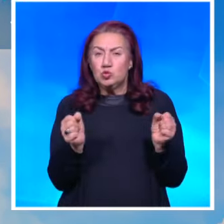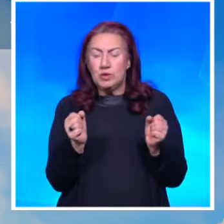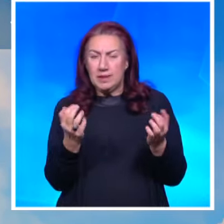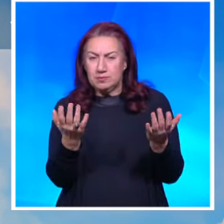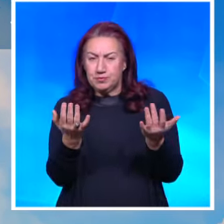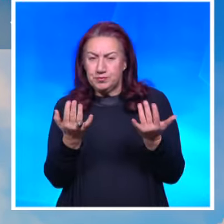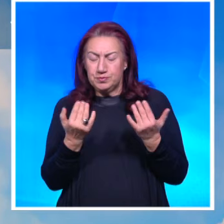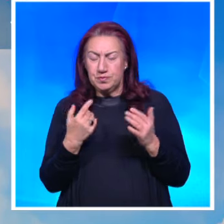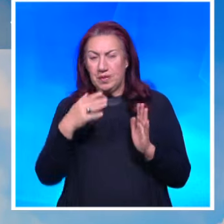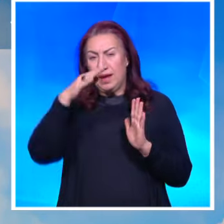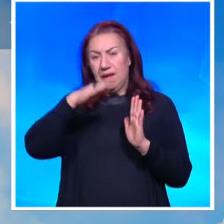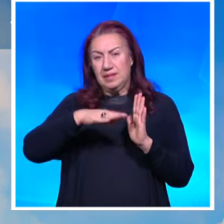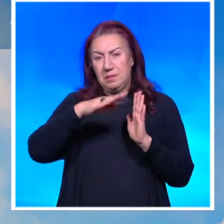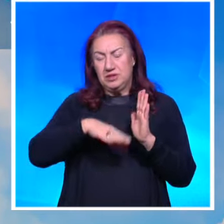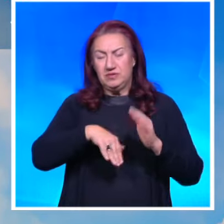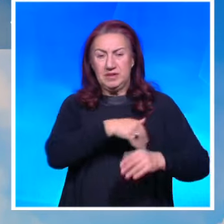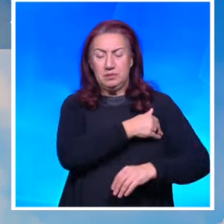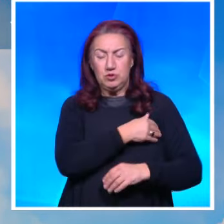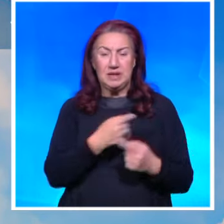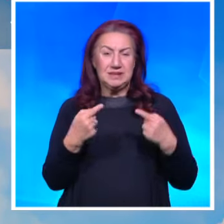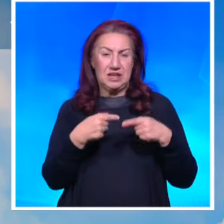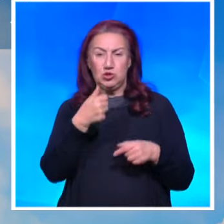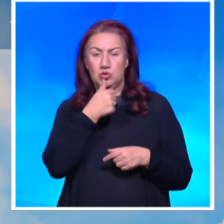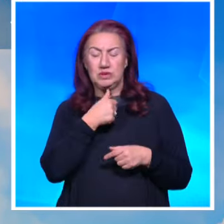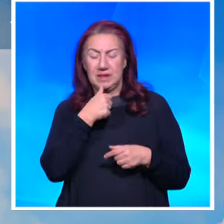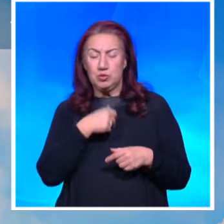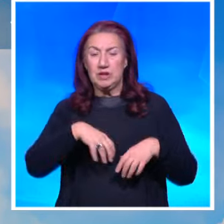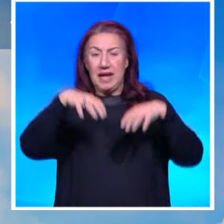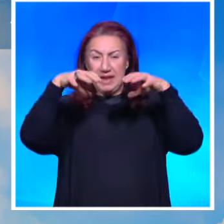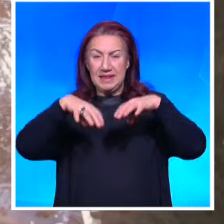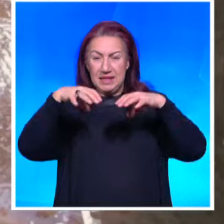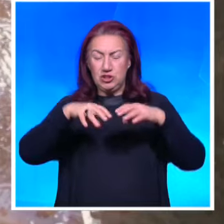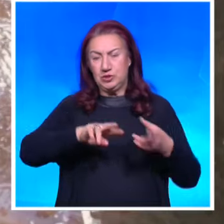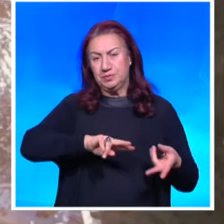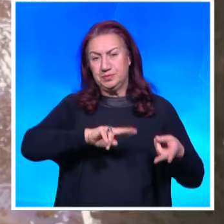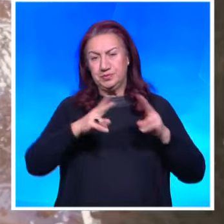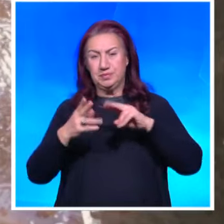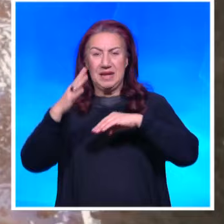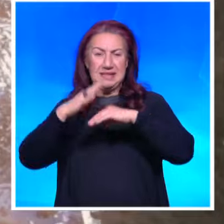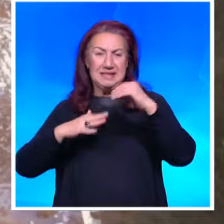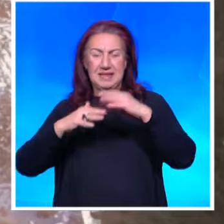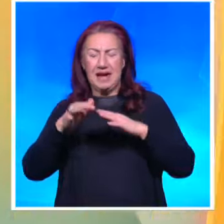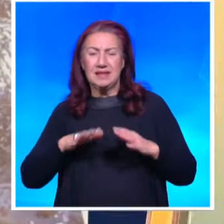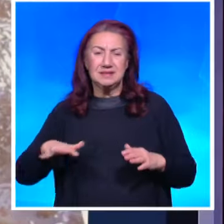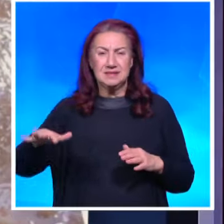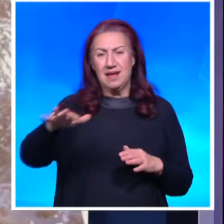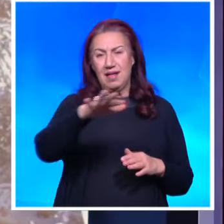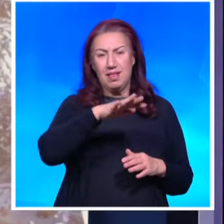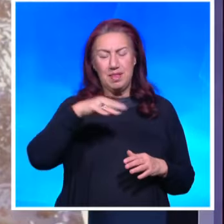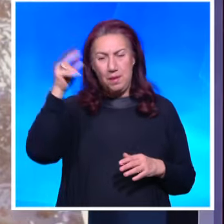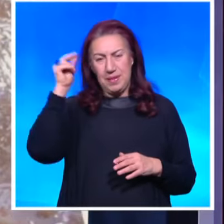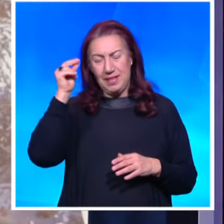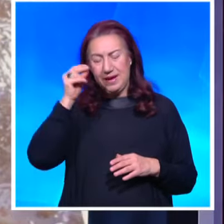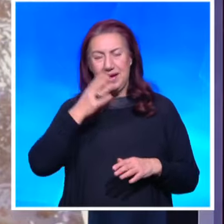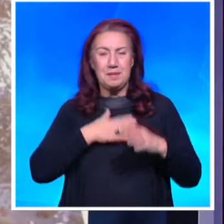понижението на температурите в нощта срещу събота дъждът в цялата страна ще премине в сняг такава е прогнозата хубава